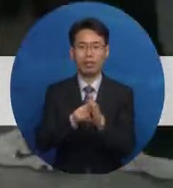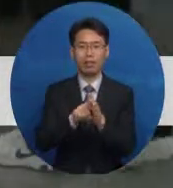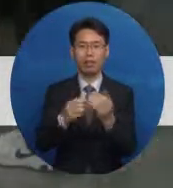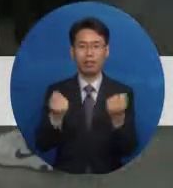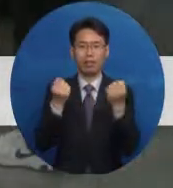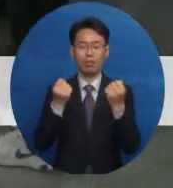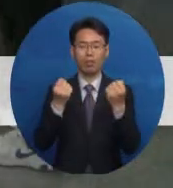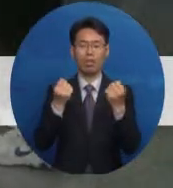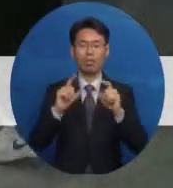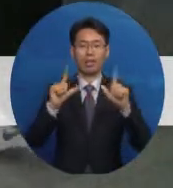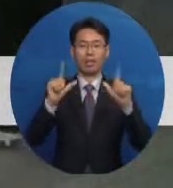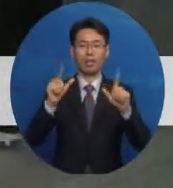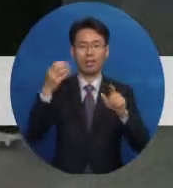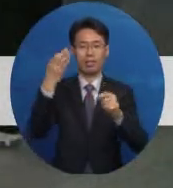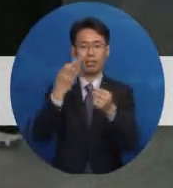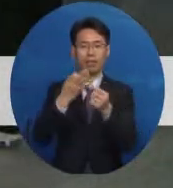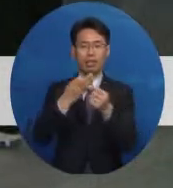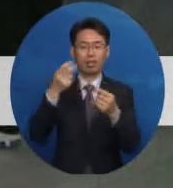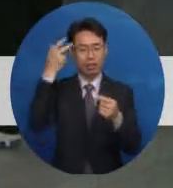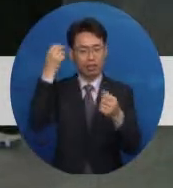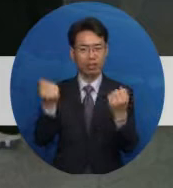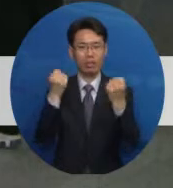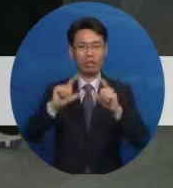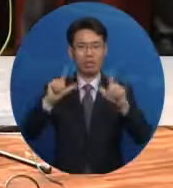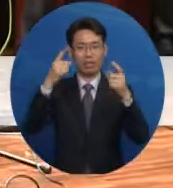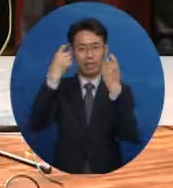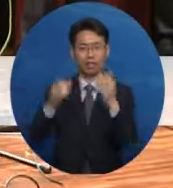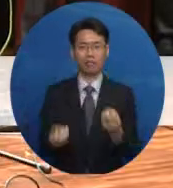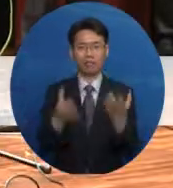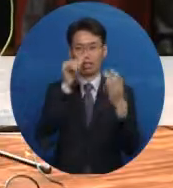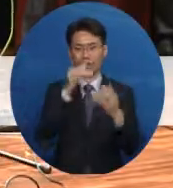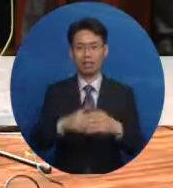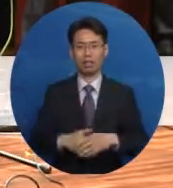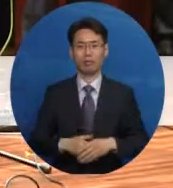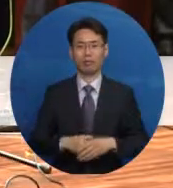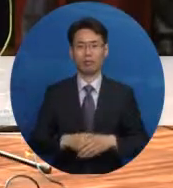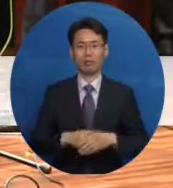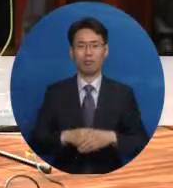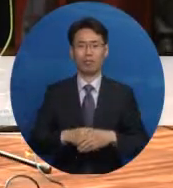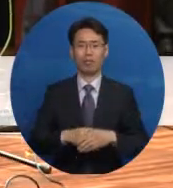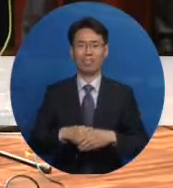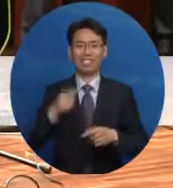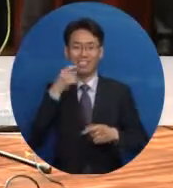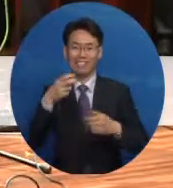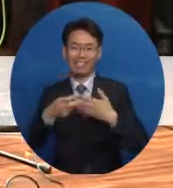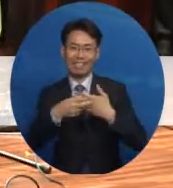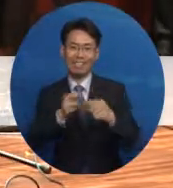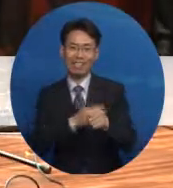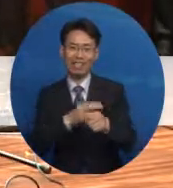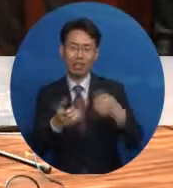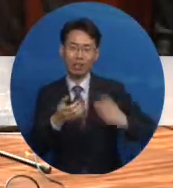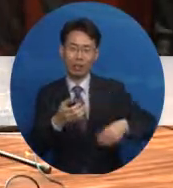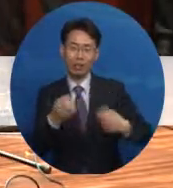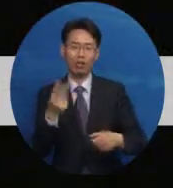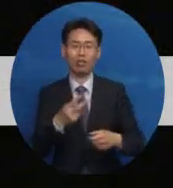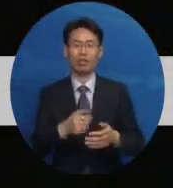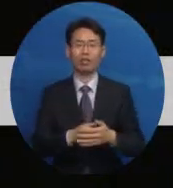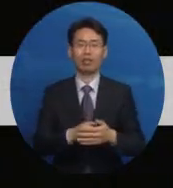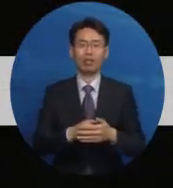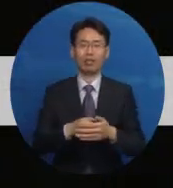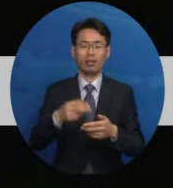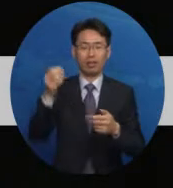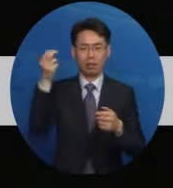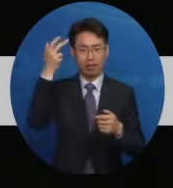및 제14회 정신건강의 날 기념행사를 열었습니다. 이날 행사는 치과의사회 록밴드 연주와